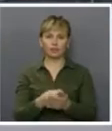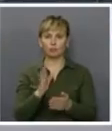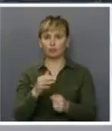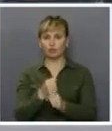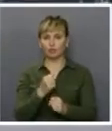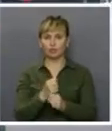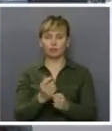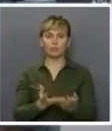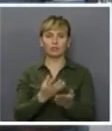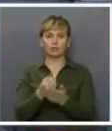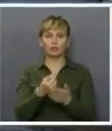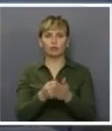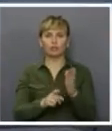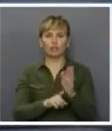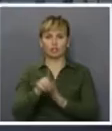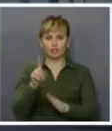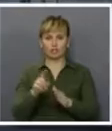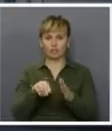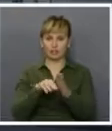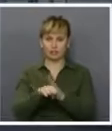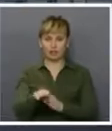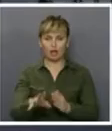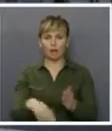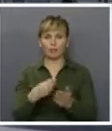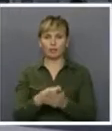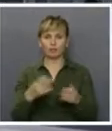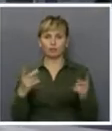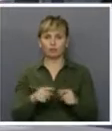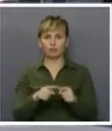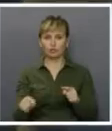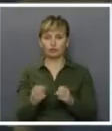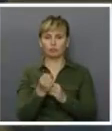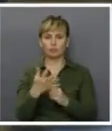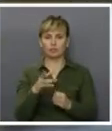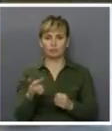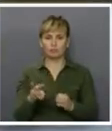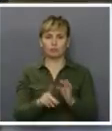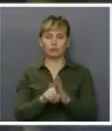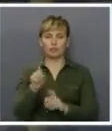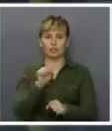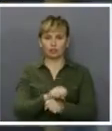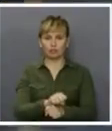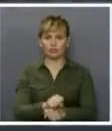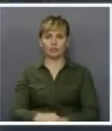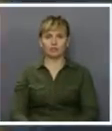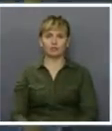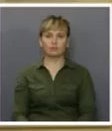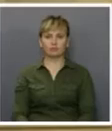по предоплате до начала парковочной сессии. Оплатить парковку необходимо в течение 15 минут с момента остановки.